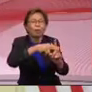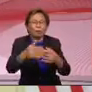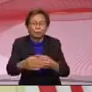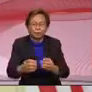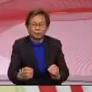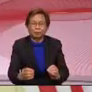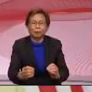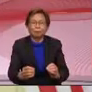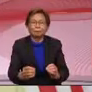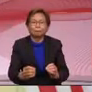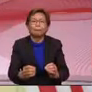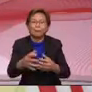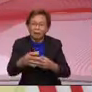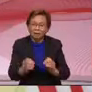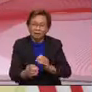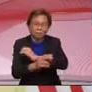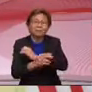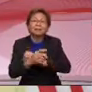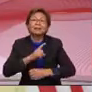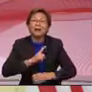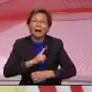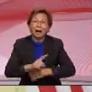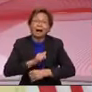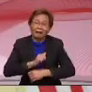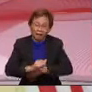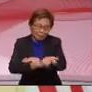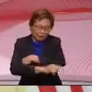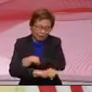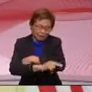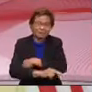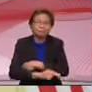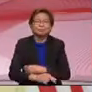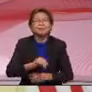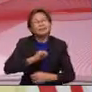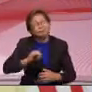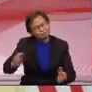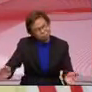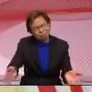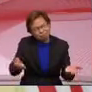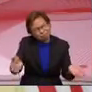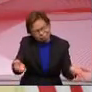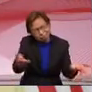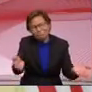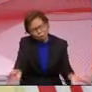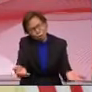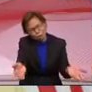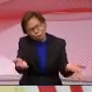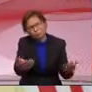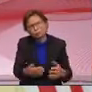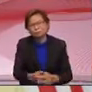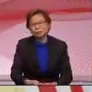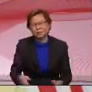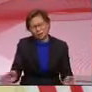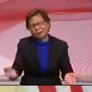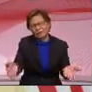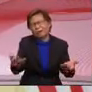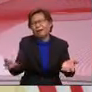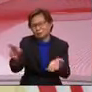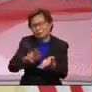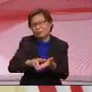pejabat pihak berkuasa agama negeri, dan saya menggalakkan kepada mereka supaya